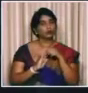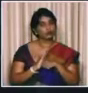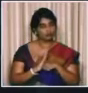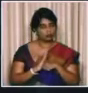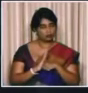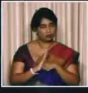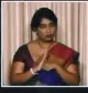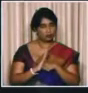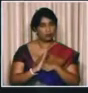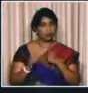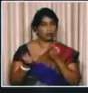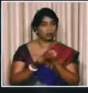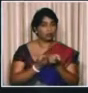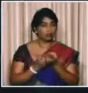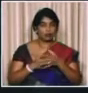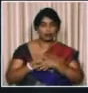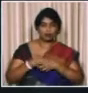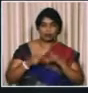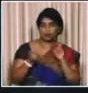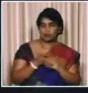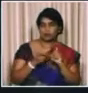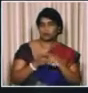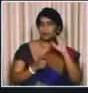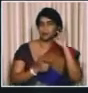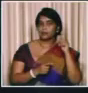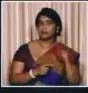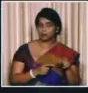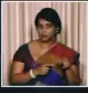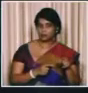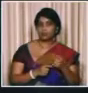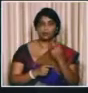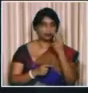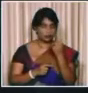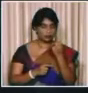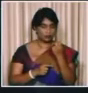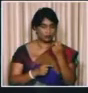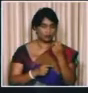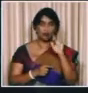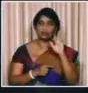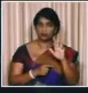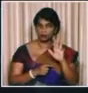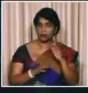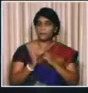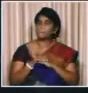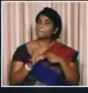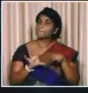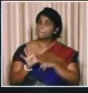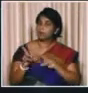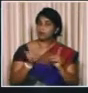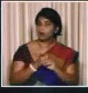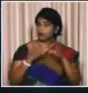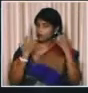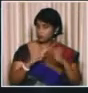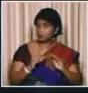දකුණෙත් තරඟෙට ජාතිවාදයේ වපුරුප ප්‍රතිඵල දෙදස් නමේ මැයි මාස යුද්ධය අවසන්